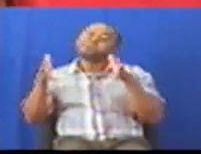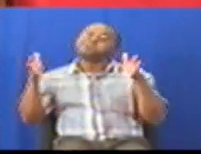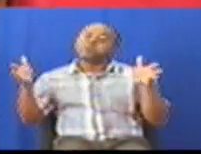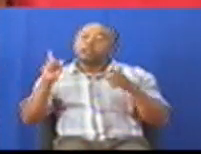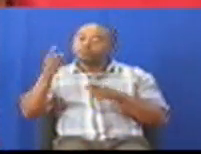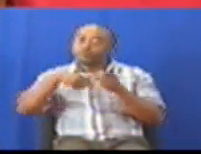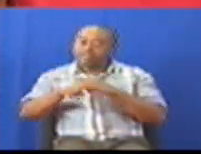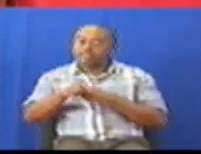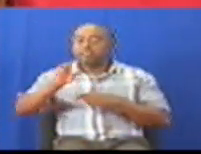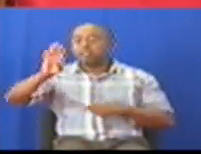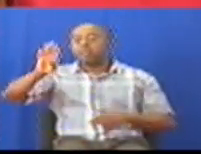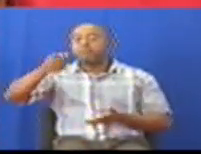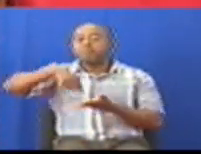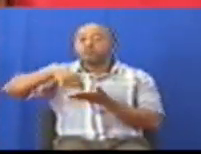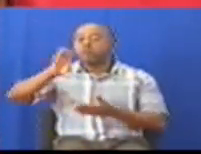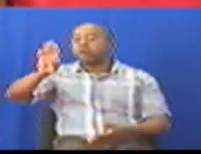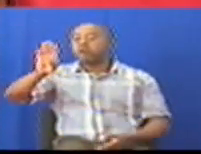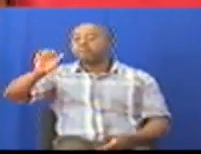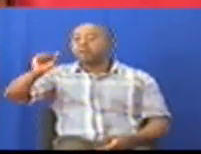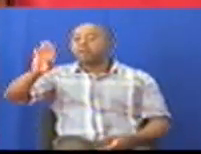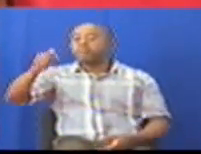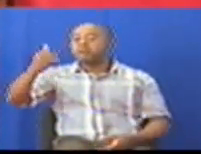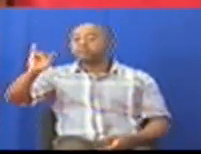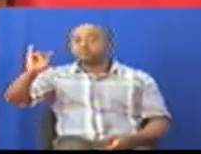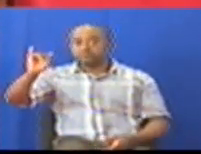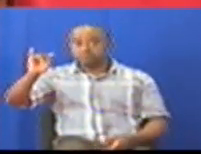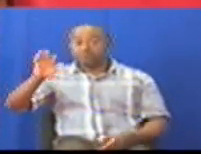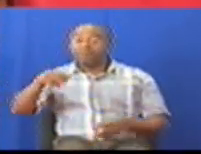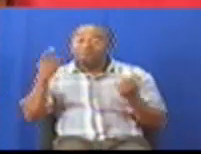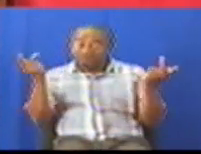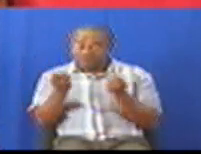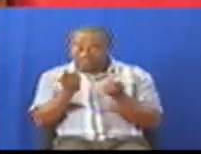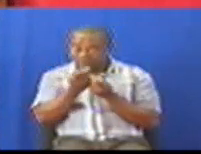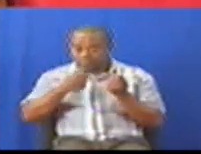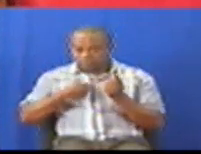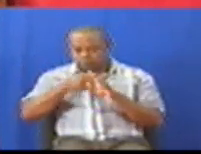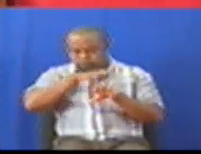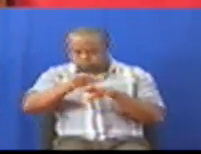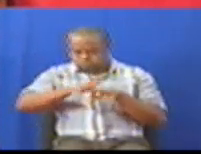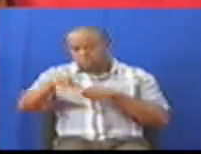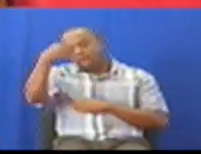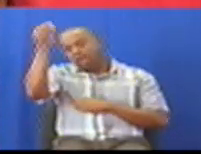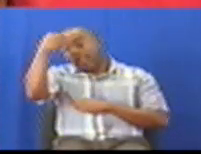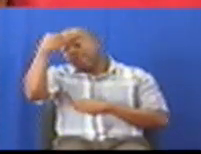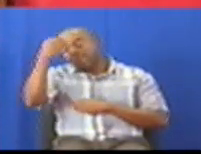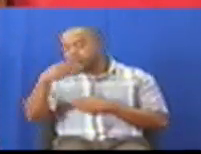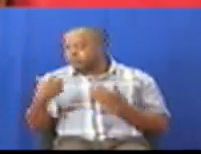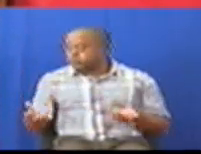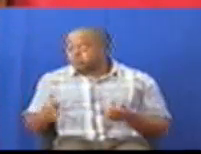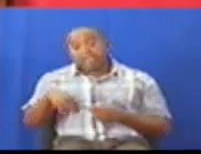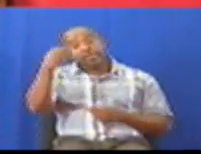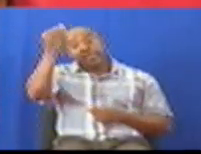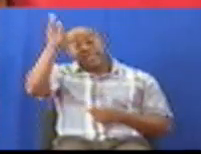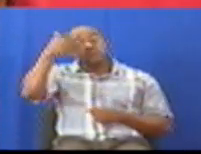Babati. Lakini vile vile ningependa vile vile kujielekeza kwenye elimu. Elimu ni muhimu sana na sasa elimu